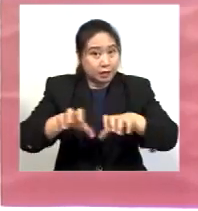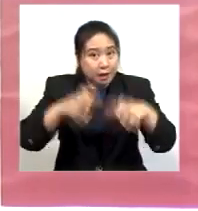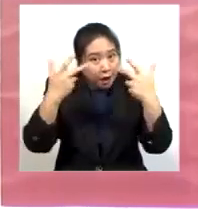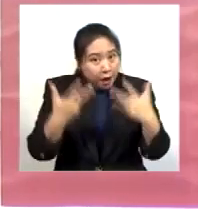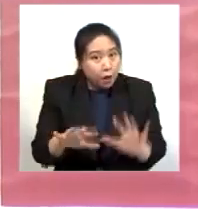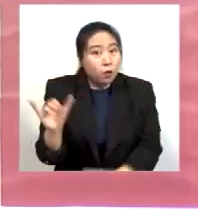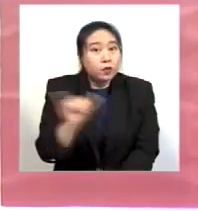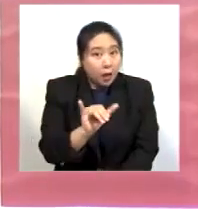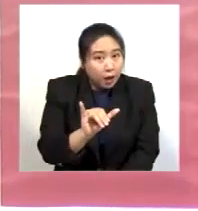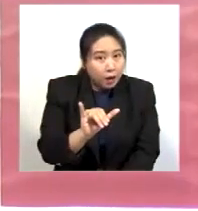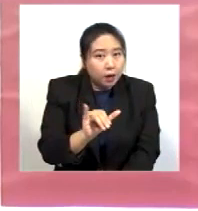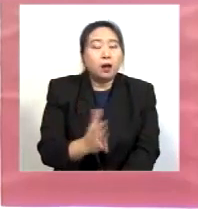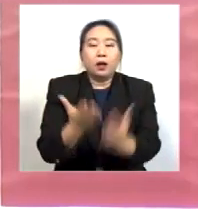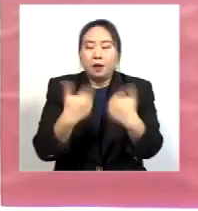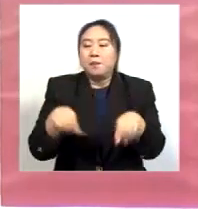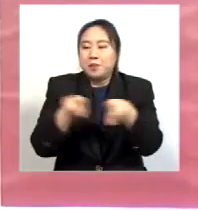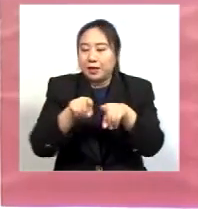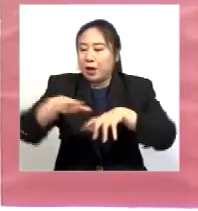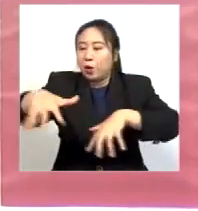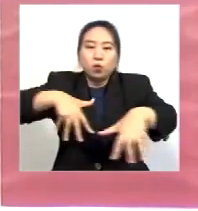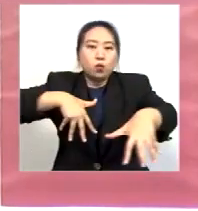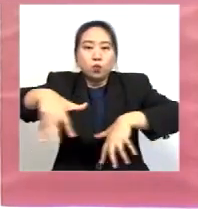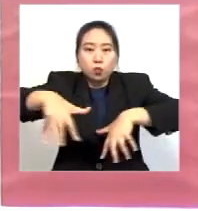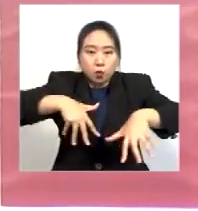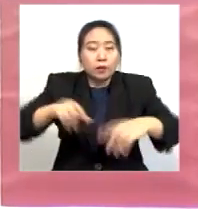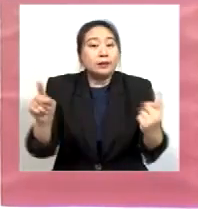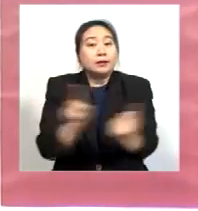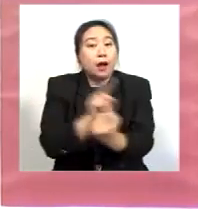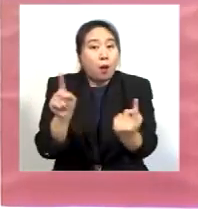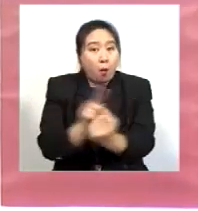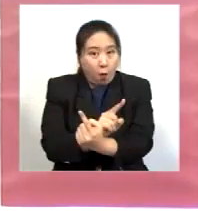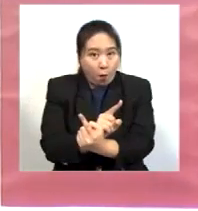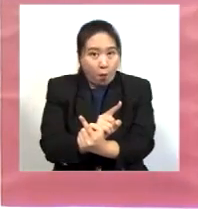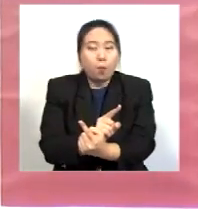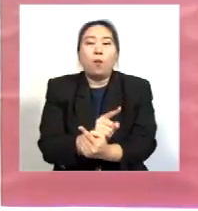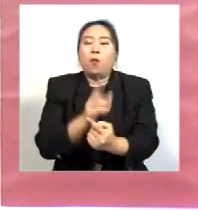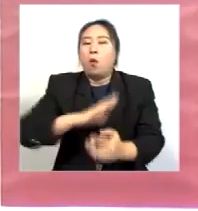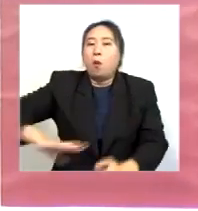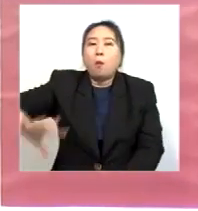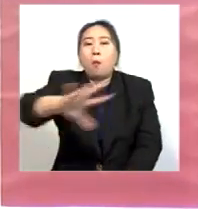ครับไปจนถึงภาคระดับชุมชนสังคมนะครับซึ่งส่วนนี้ผมรวมหมายถึง